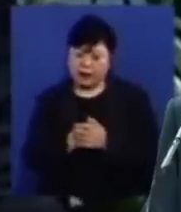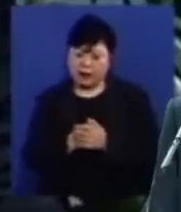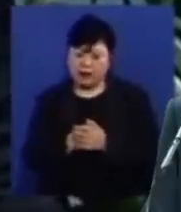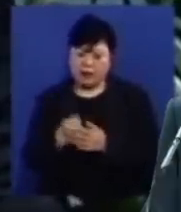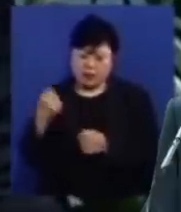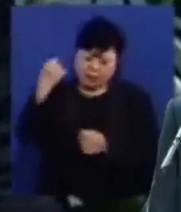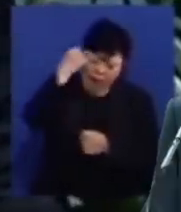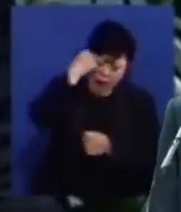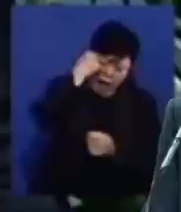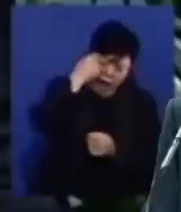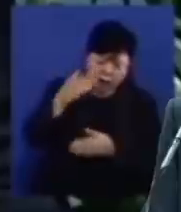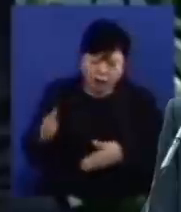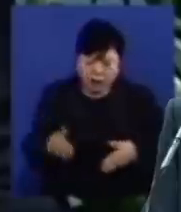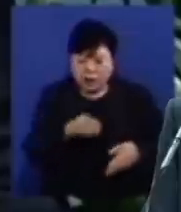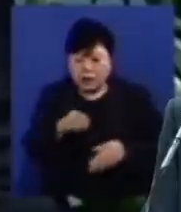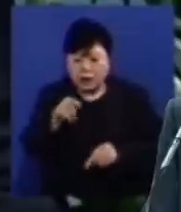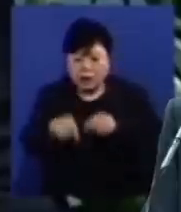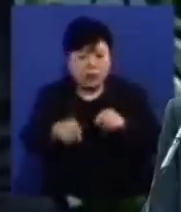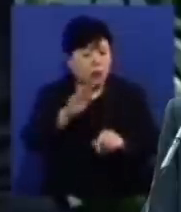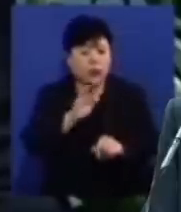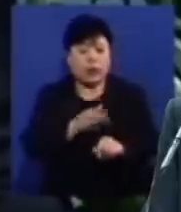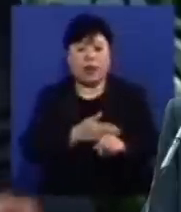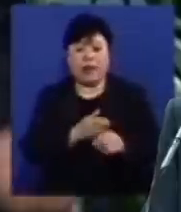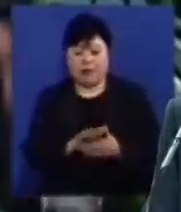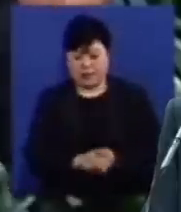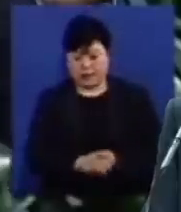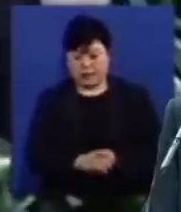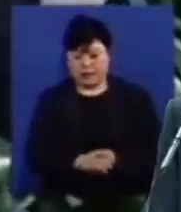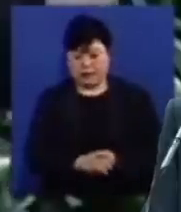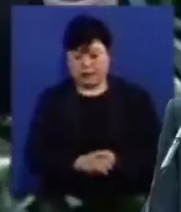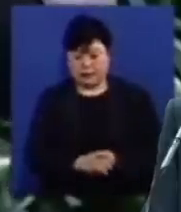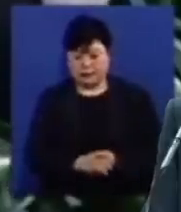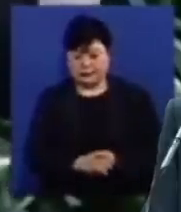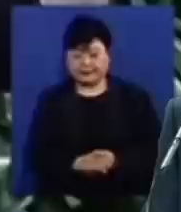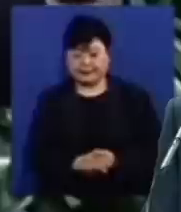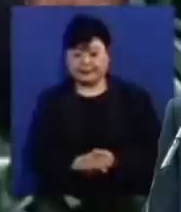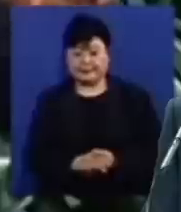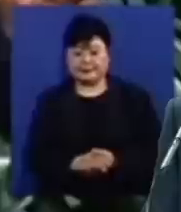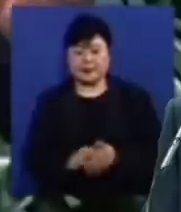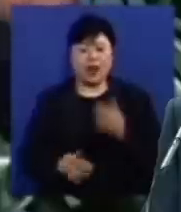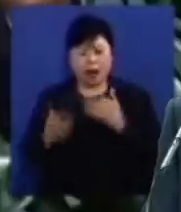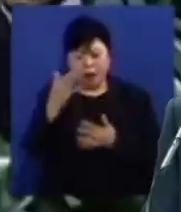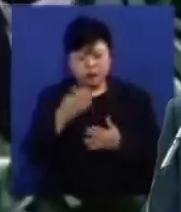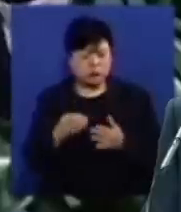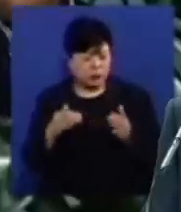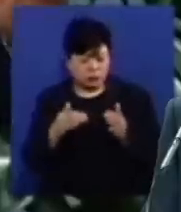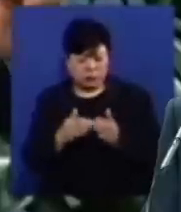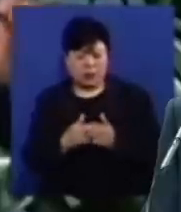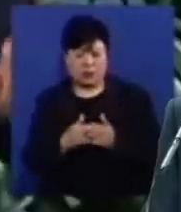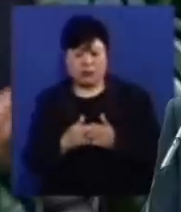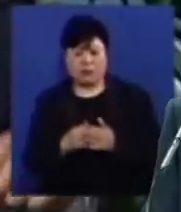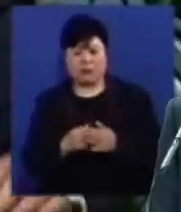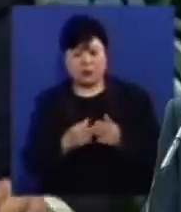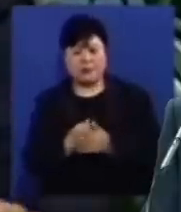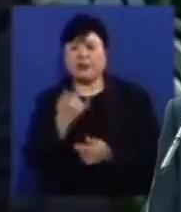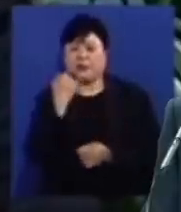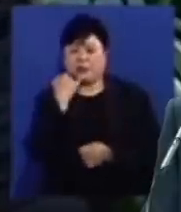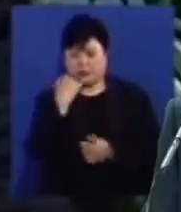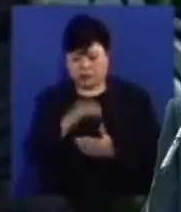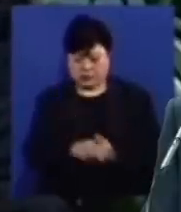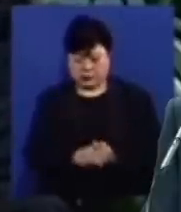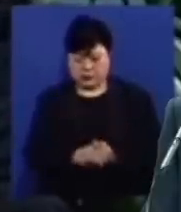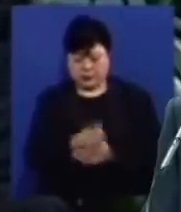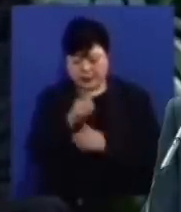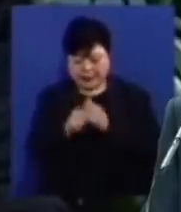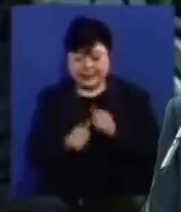얻어맞아 길거리도 걸어가지 못할 것입니다. 그런데 그게 지금 대기층에서 딱 불타버린 공기하고 부딪혀서 불타버린 겁니다.